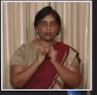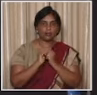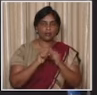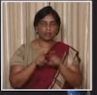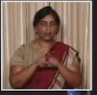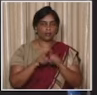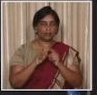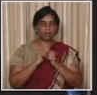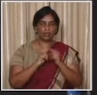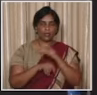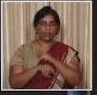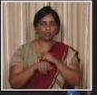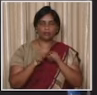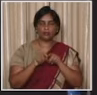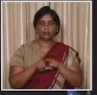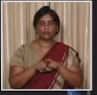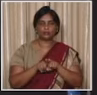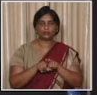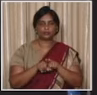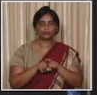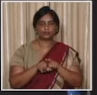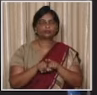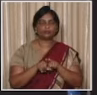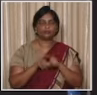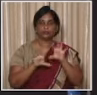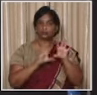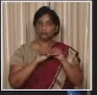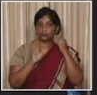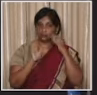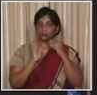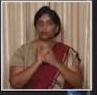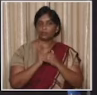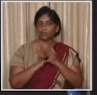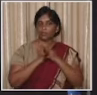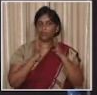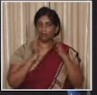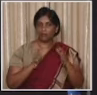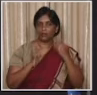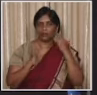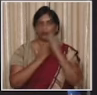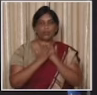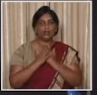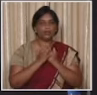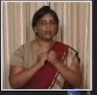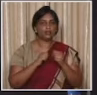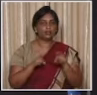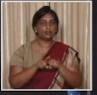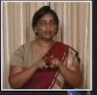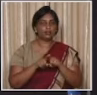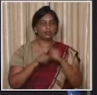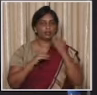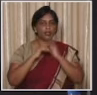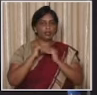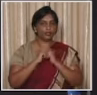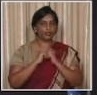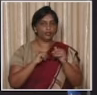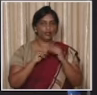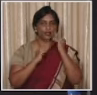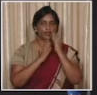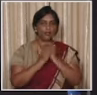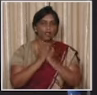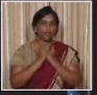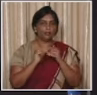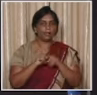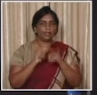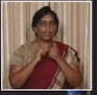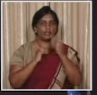ඒ පැරමෙඩිකල් ඔෆිසර්ස්ලා පත්කිරීම පිළිබඳව මීට වැඩිය ශීඝ්‍රයෙන් කටයුතු කරන්න. නැත්නම් ඒ අවස්ථාව අපිට දෙන්න පුළුවන්. ඒ